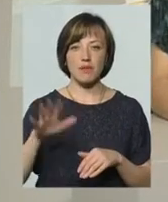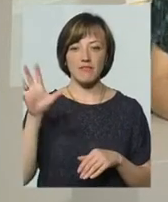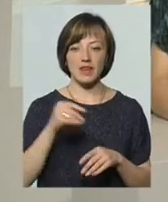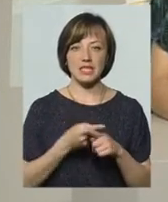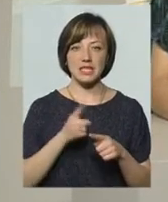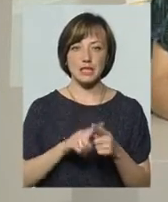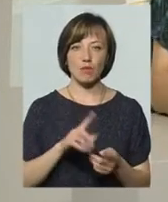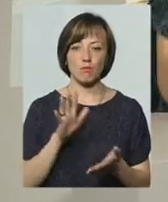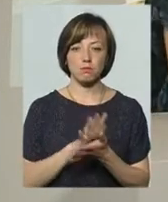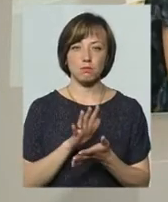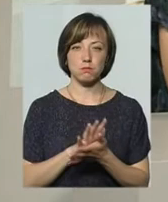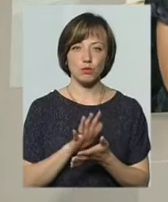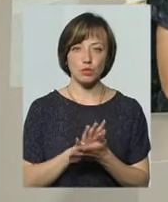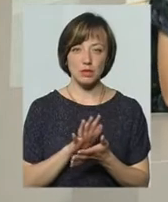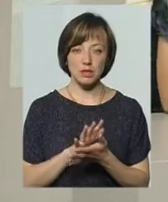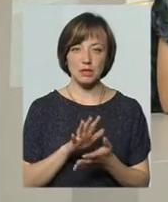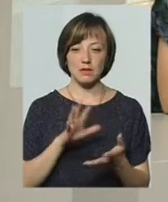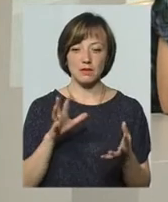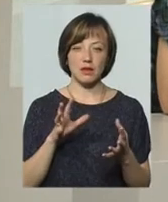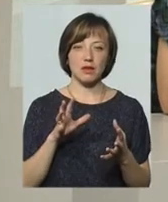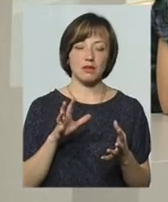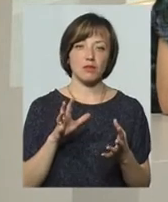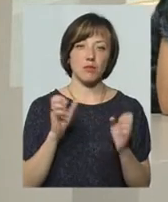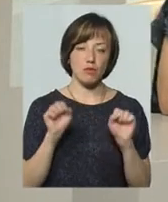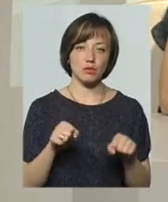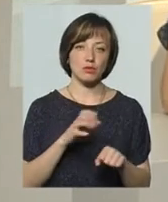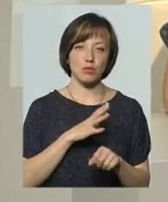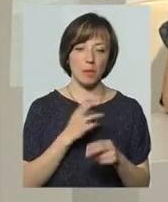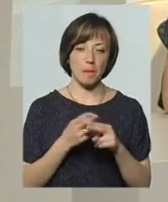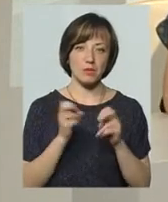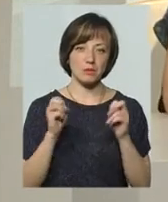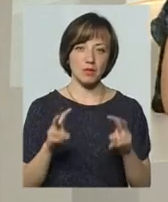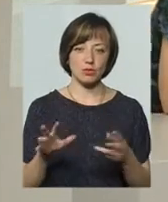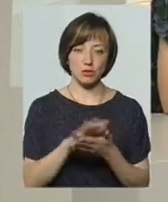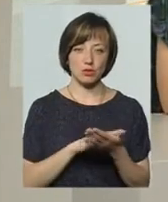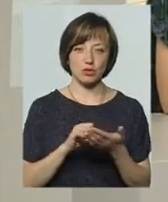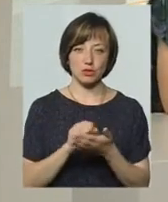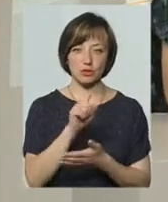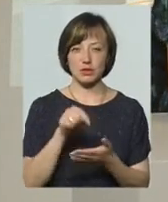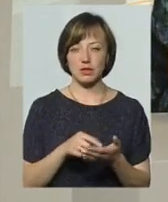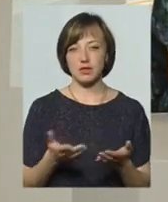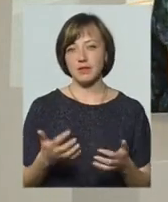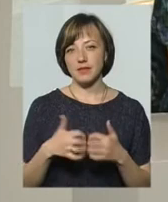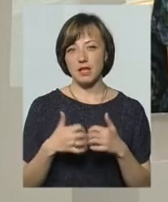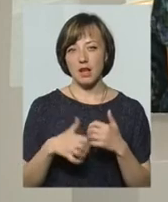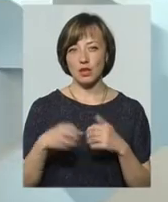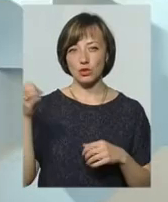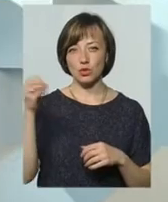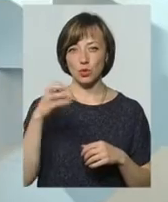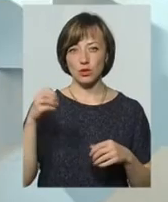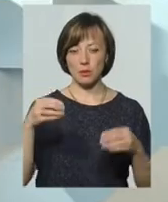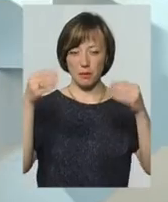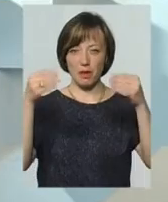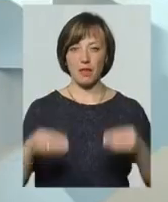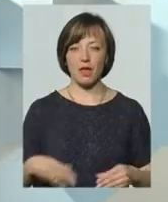цей брухт вже в кінцевому результаті відпрацьований можна було безпечно утилізувати. В середньому служіння сонячної там панелі